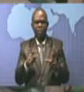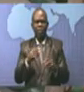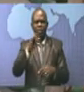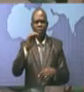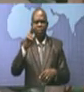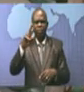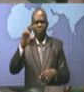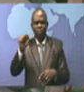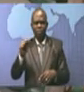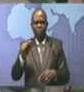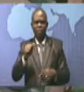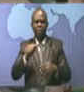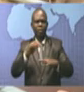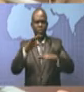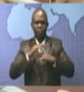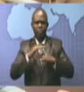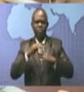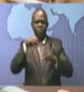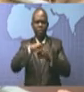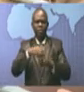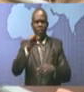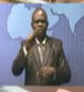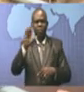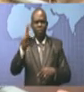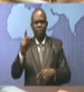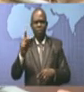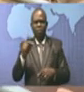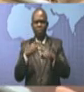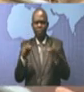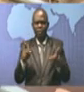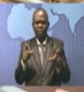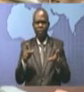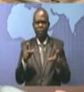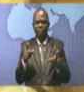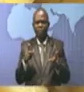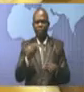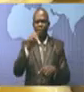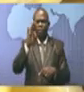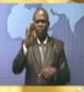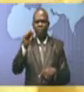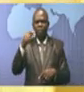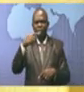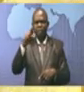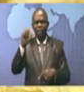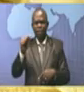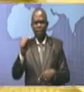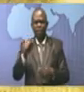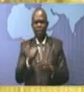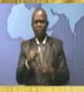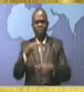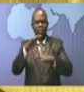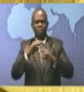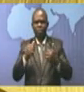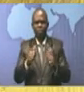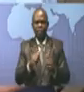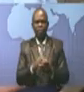sont en quantité suffisante dans les stocks provinciaux, ce qui n'est pas le cas pour les engrais de type Bagara et Dolomi. Les directeurs chargés